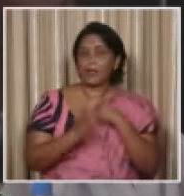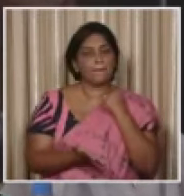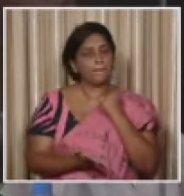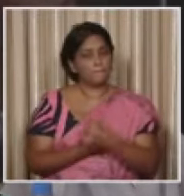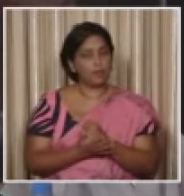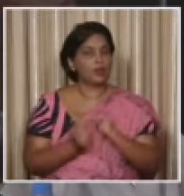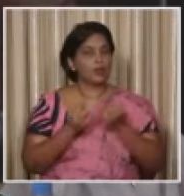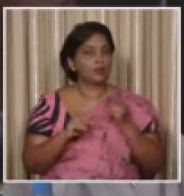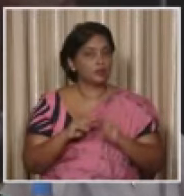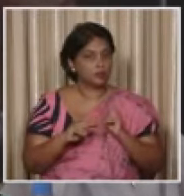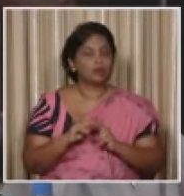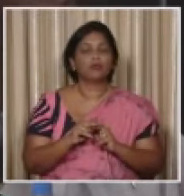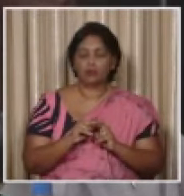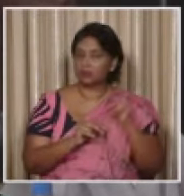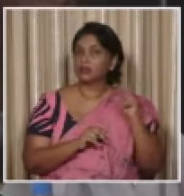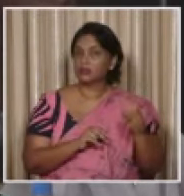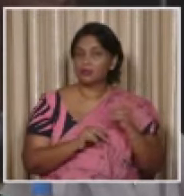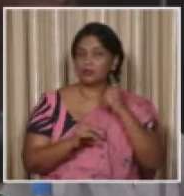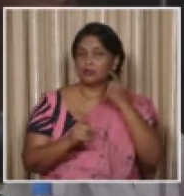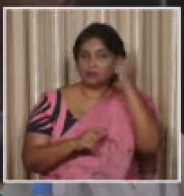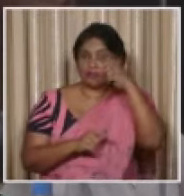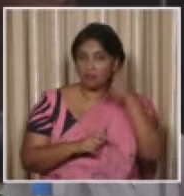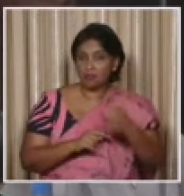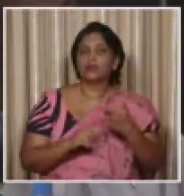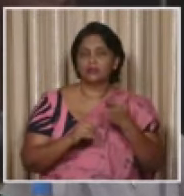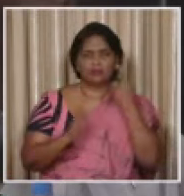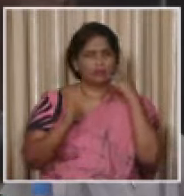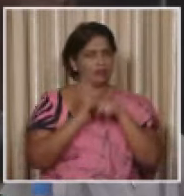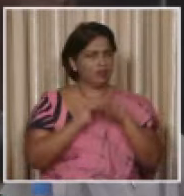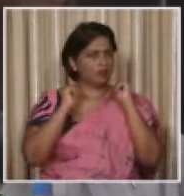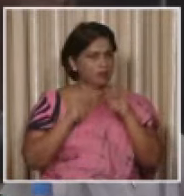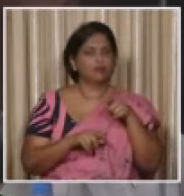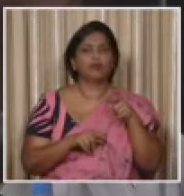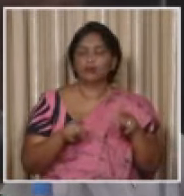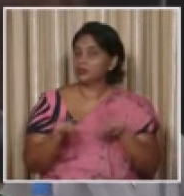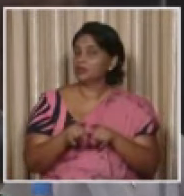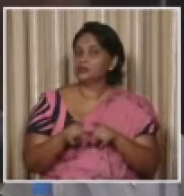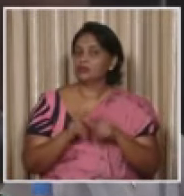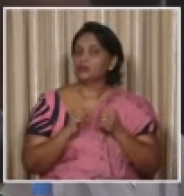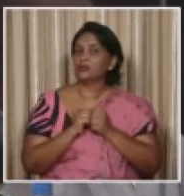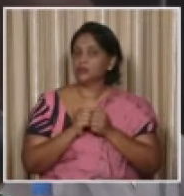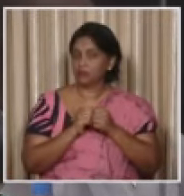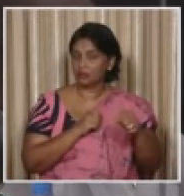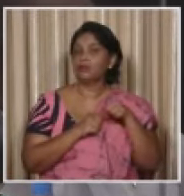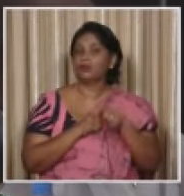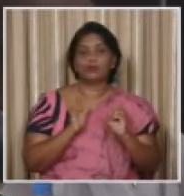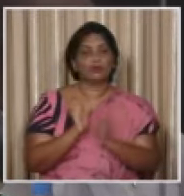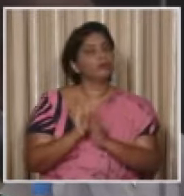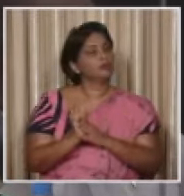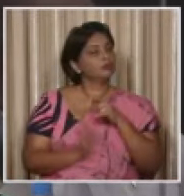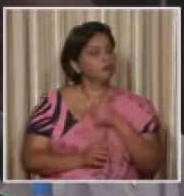බැංකු කාර්ය මණ්ඩල පාරිශ්‍රමික විනිවිද යන සුළු ක්‍රමවේදයකට අනුව සිදු කිරීම මෙම කමිටුව